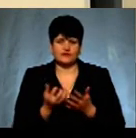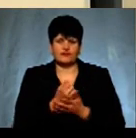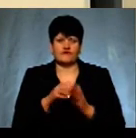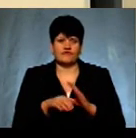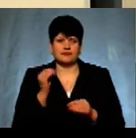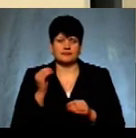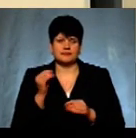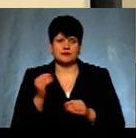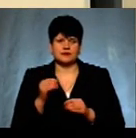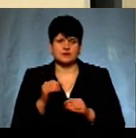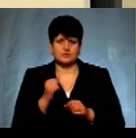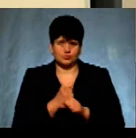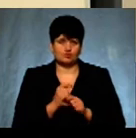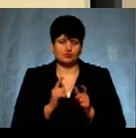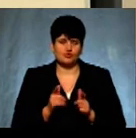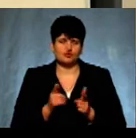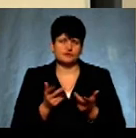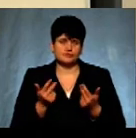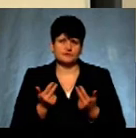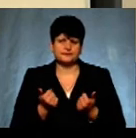шукати роботу, вони погоджуються.